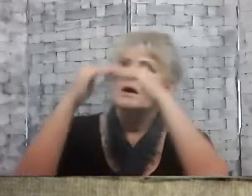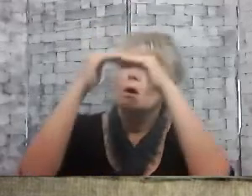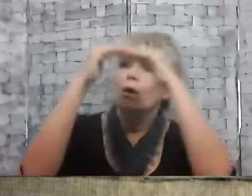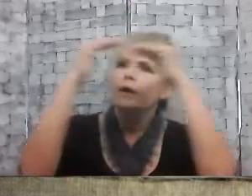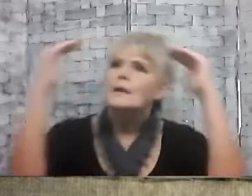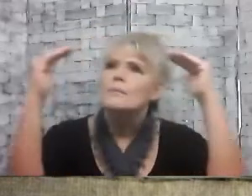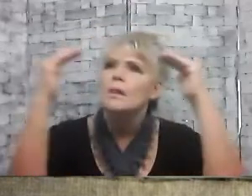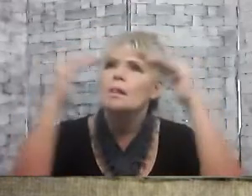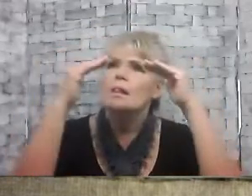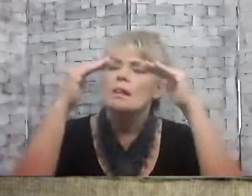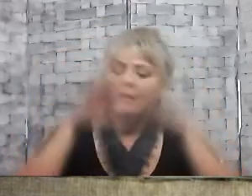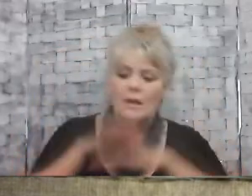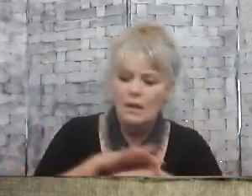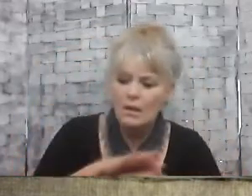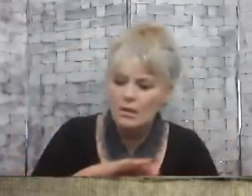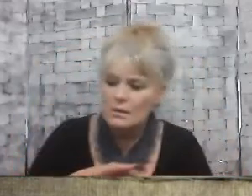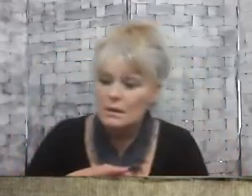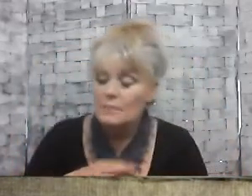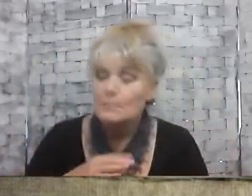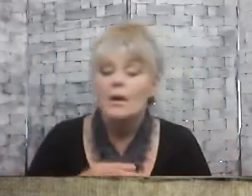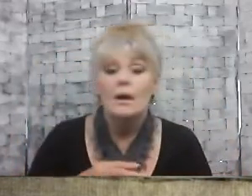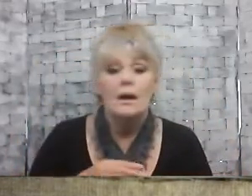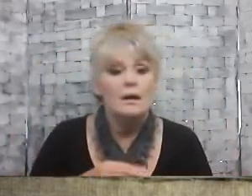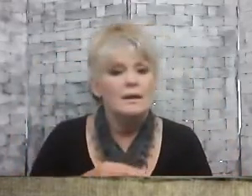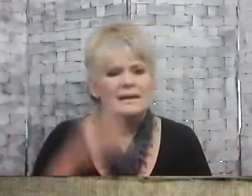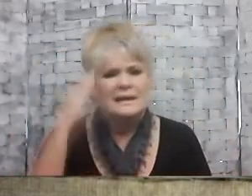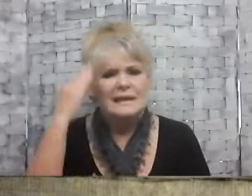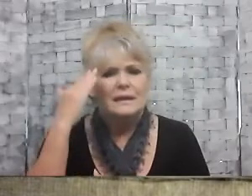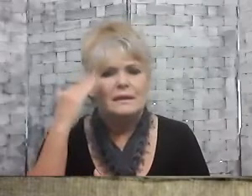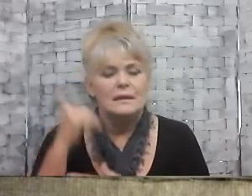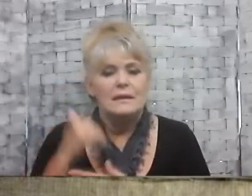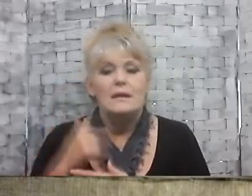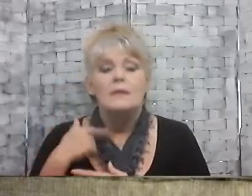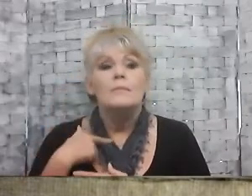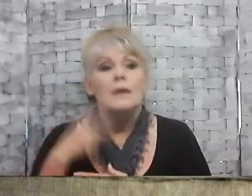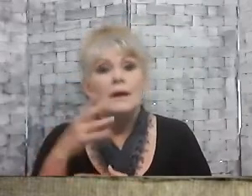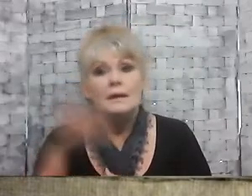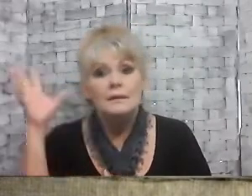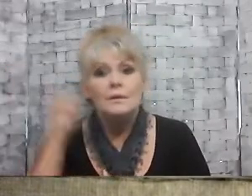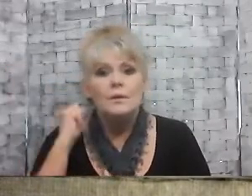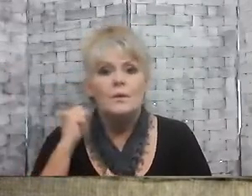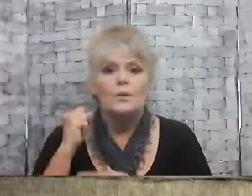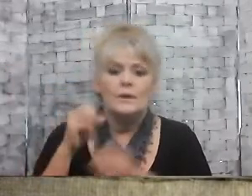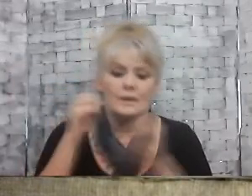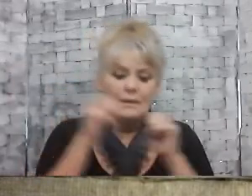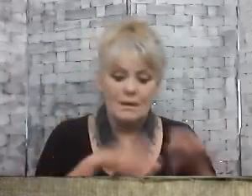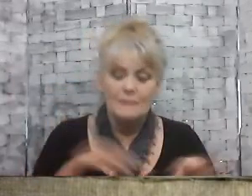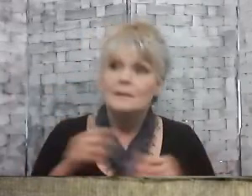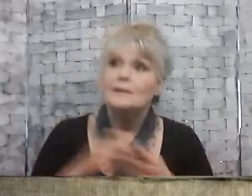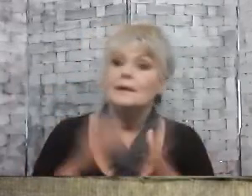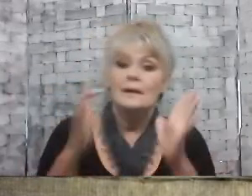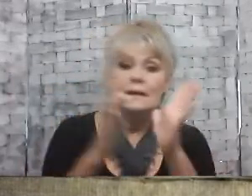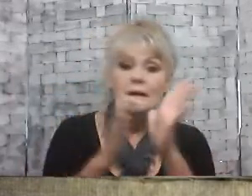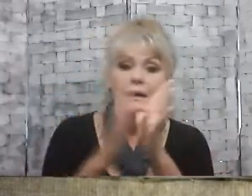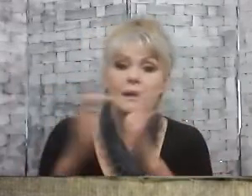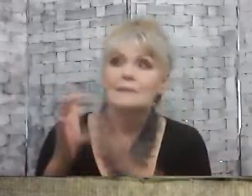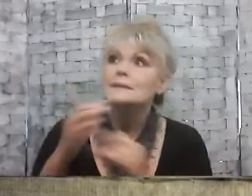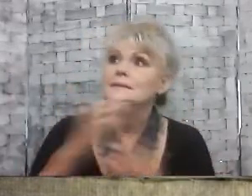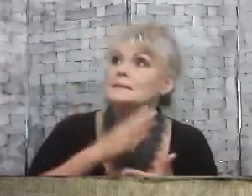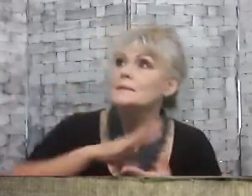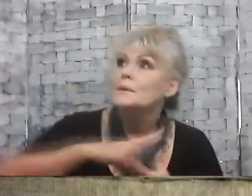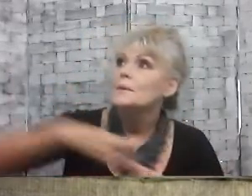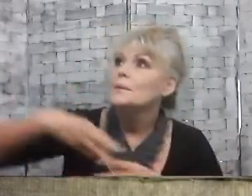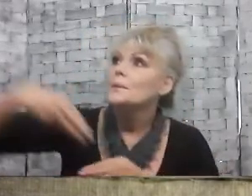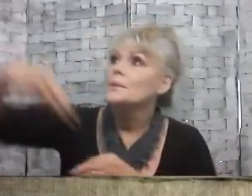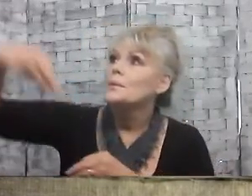die story van die Bybel geken het. Kom ek verduidelik wat ek bedoel. Hoe ek die story van Handelinge altyd gehoor het, is as Jesus in die hemel